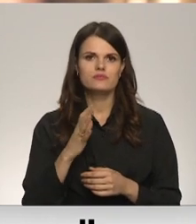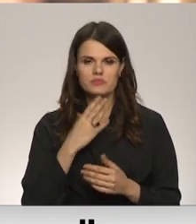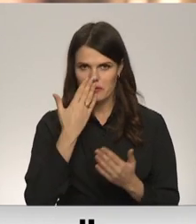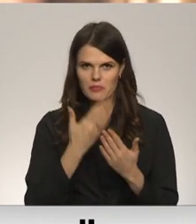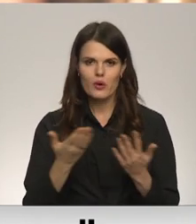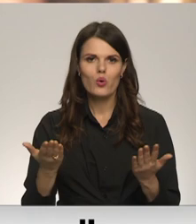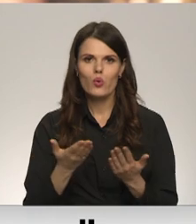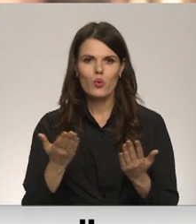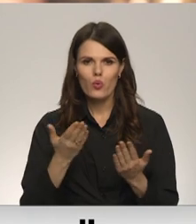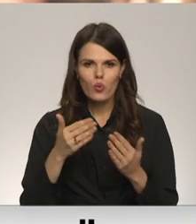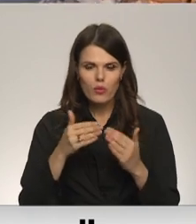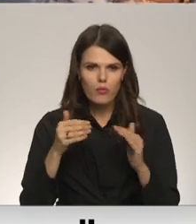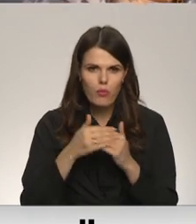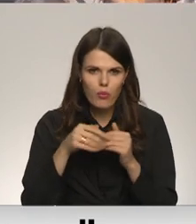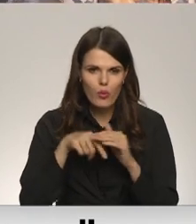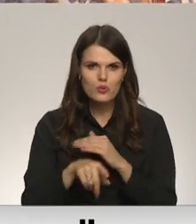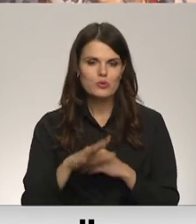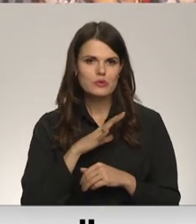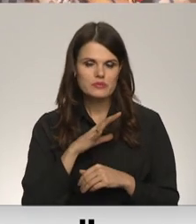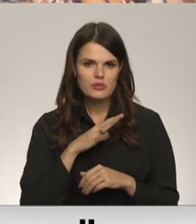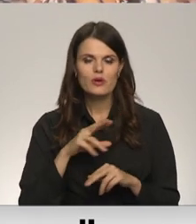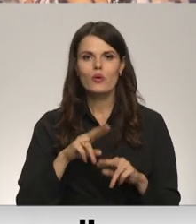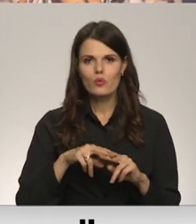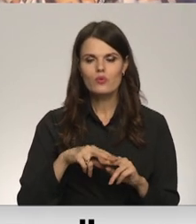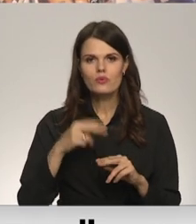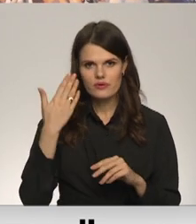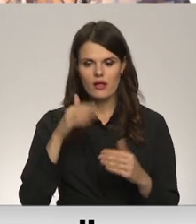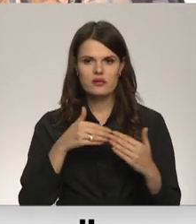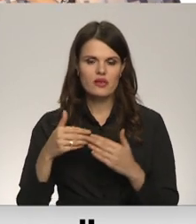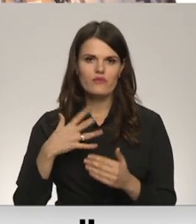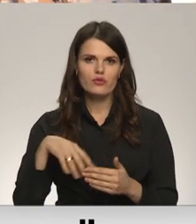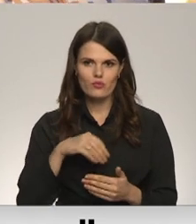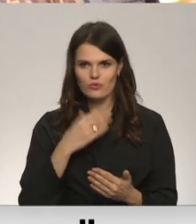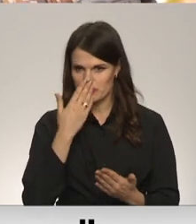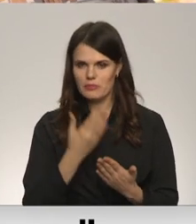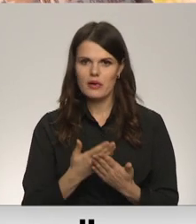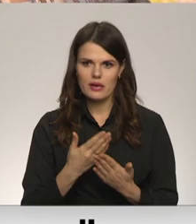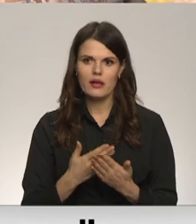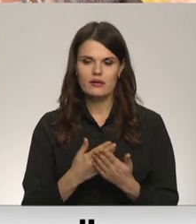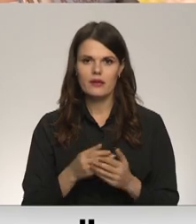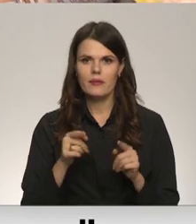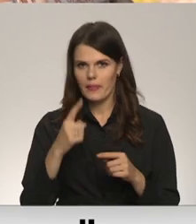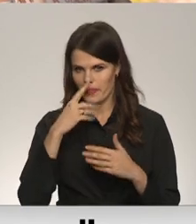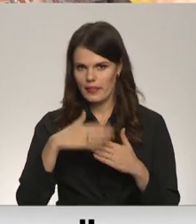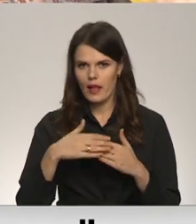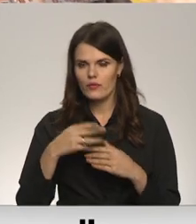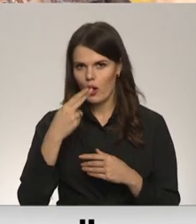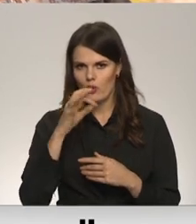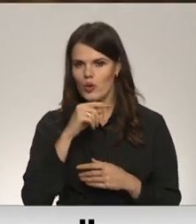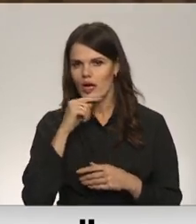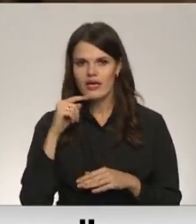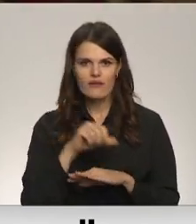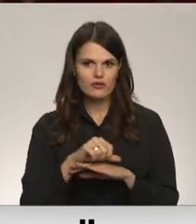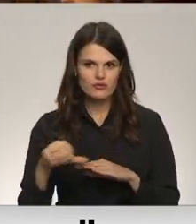kur partizāņu bunkurs bija, un tad tēvs atveda mums parādījā. Tas netālu no Krievijas